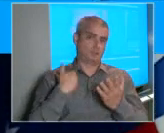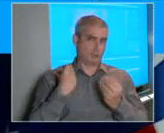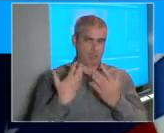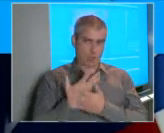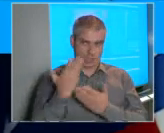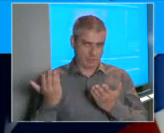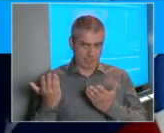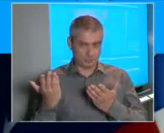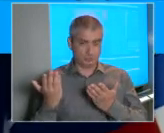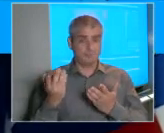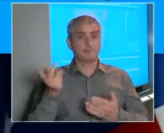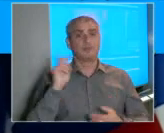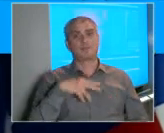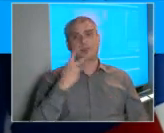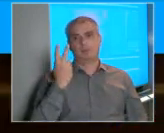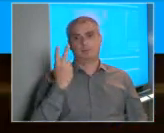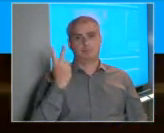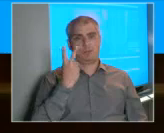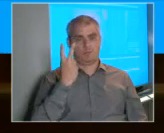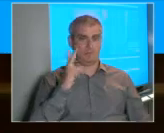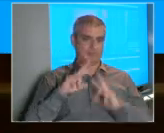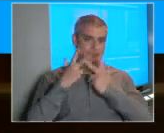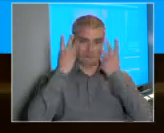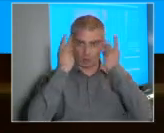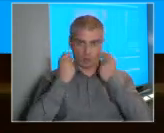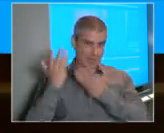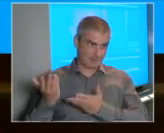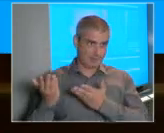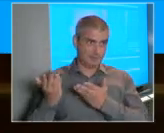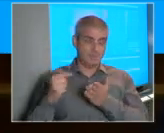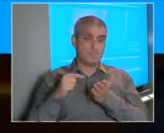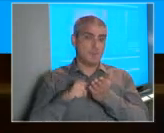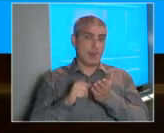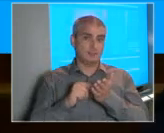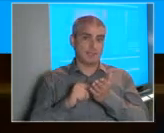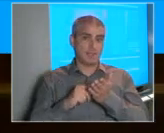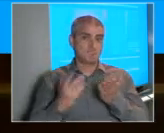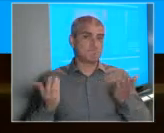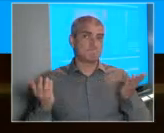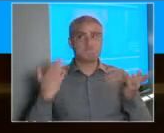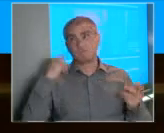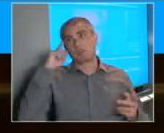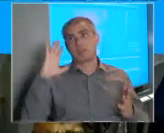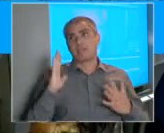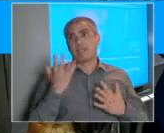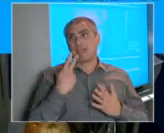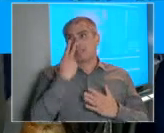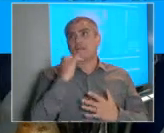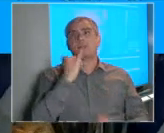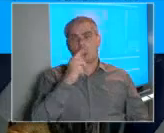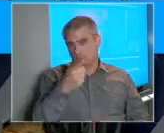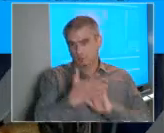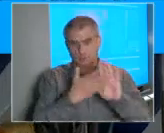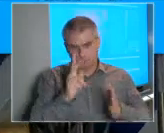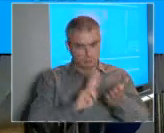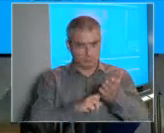מחדשת, ובטח בציבור החרדי. לכן אני לא יודעת איך זה יבוא לידי ביטוי, זה נכון מה שאתה